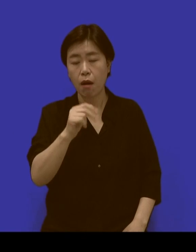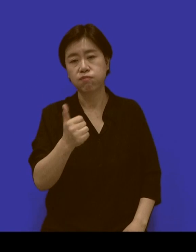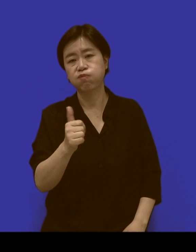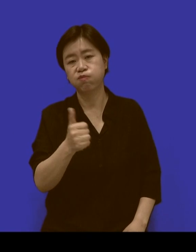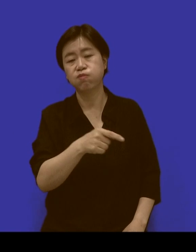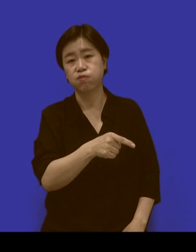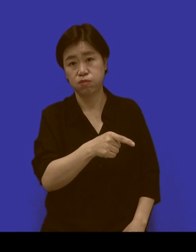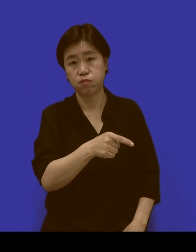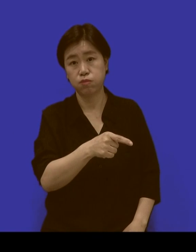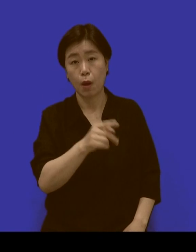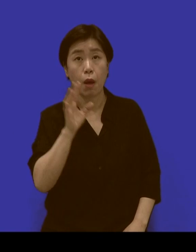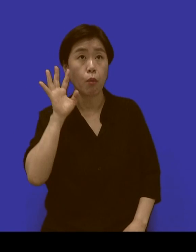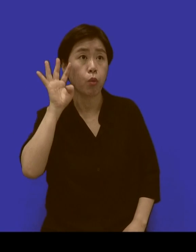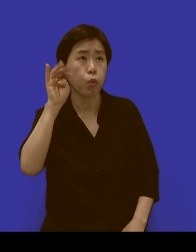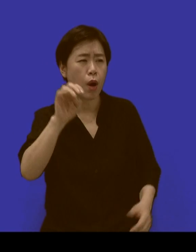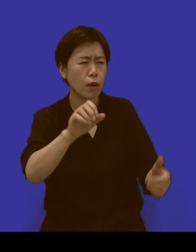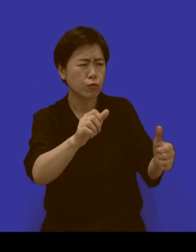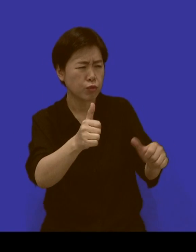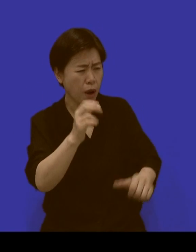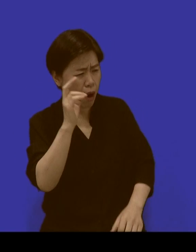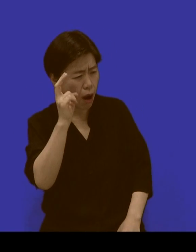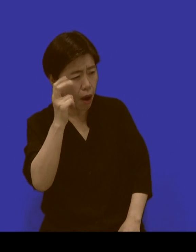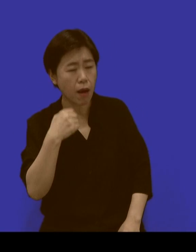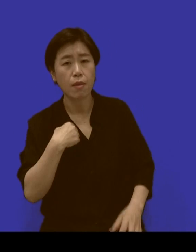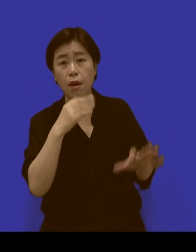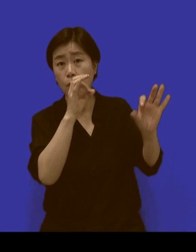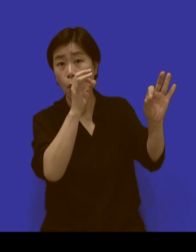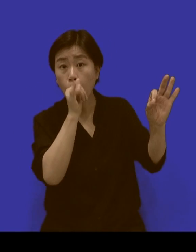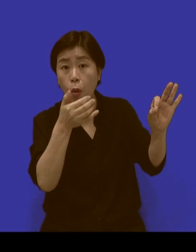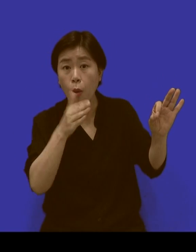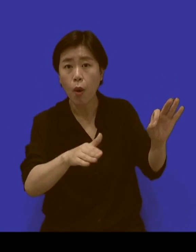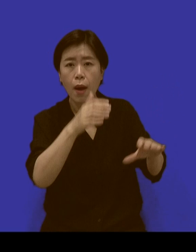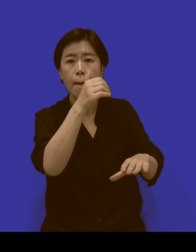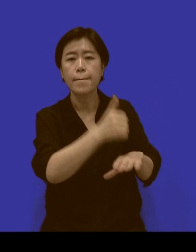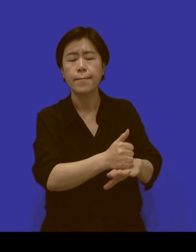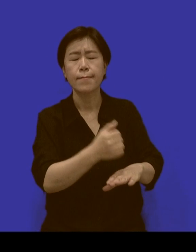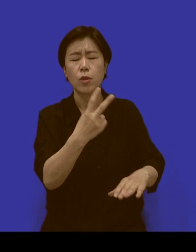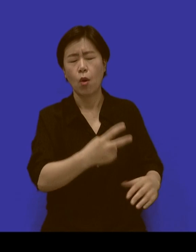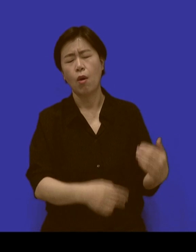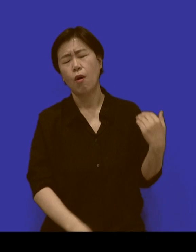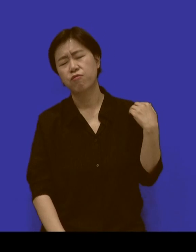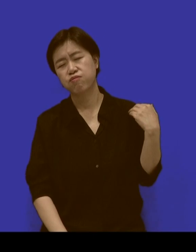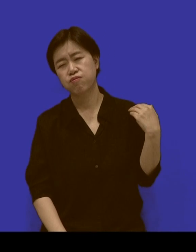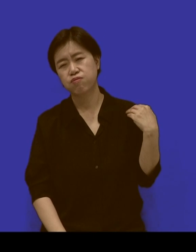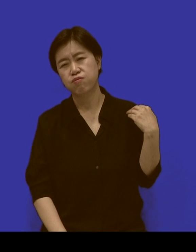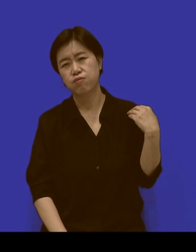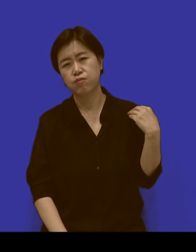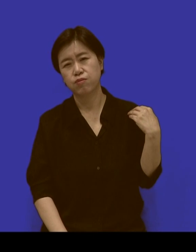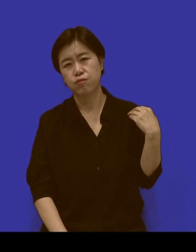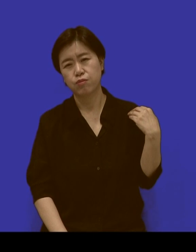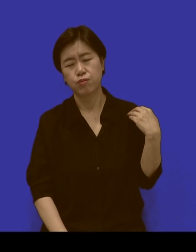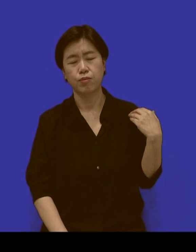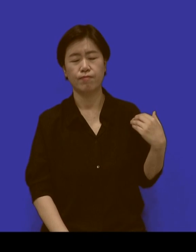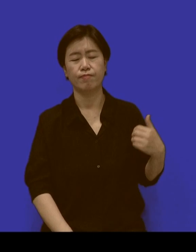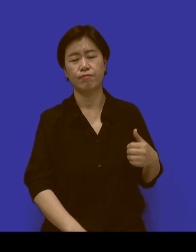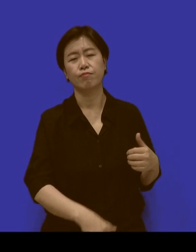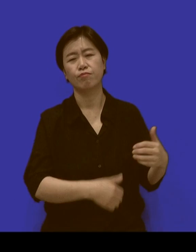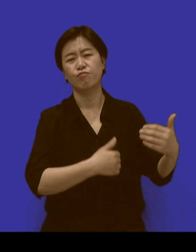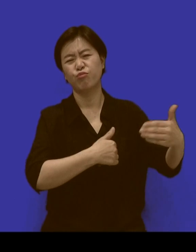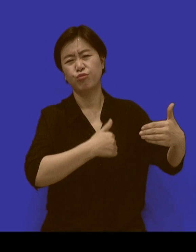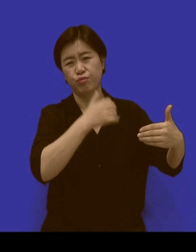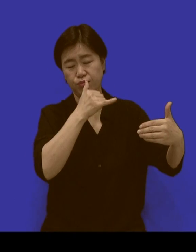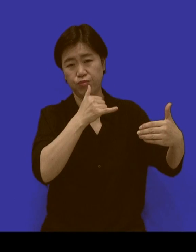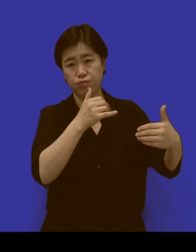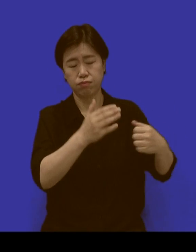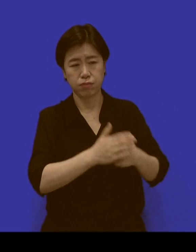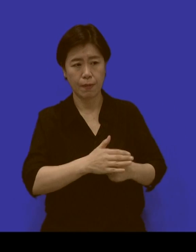이제 며칠 안 남으셨구나 하는 생각을 제가 하고 있었을 때 이분이 정말 간절하게 또 저에게 부탁을 하는 거예요. 그래서 예. 제가 그때는 거절이 안